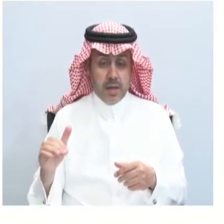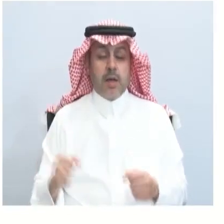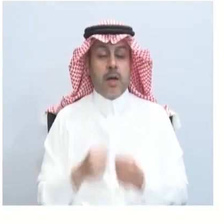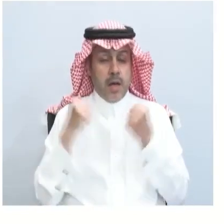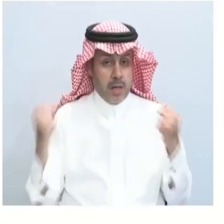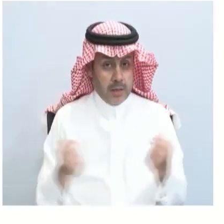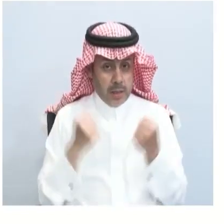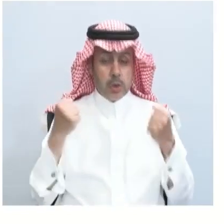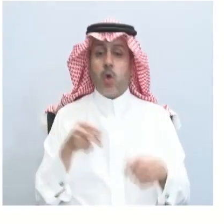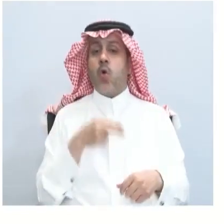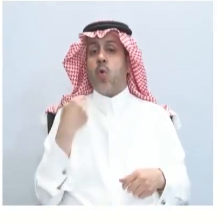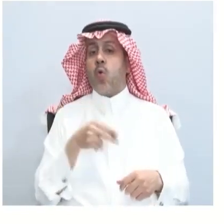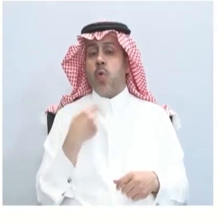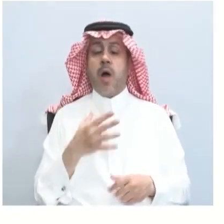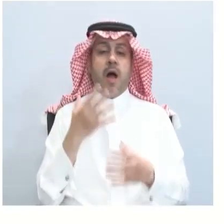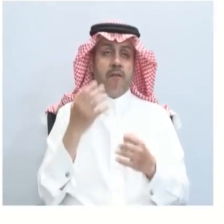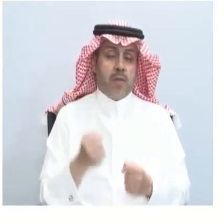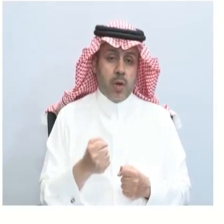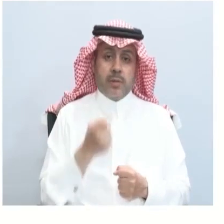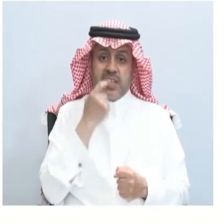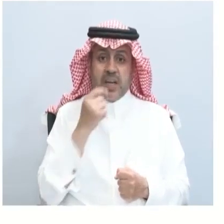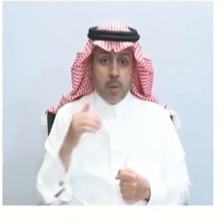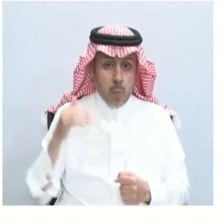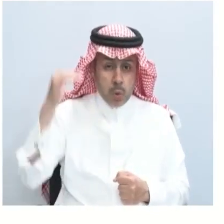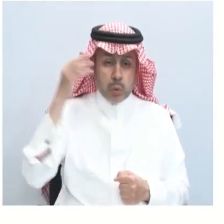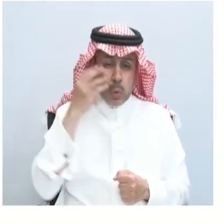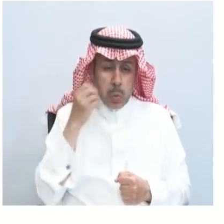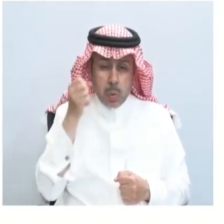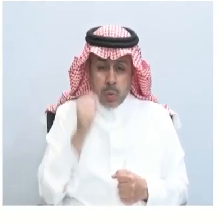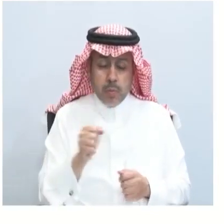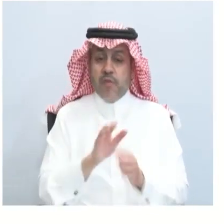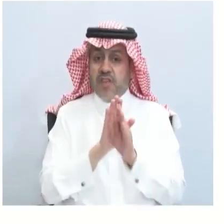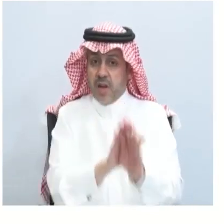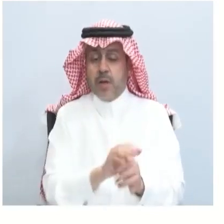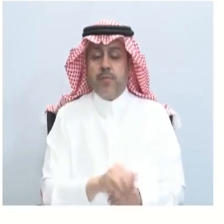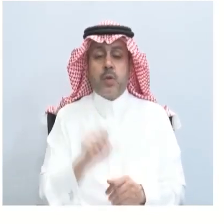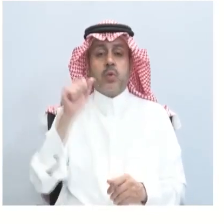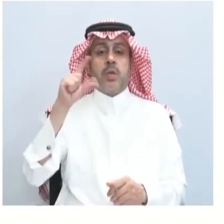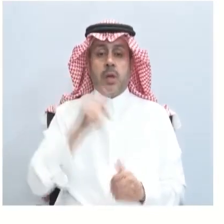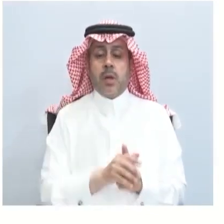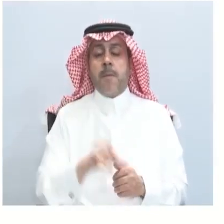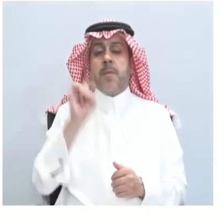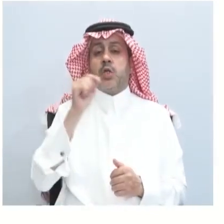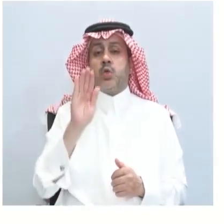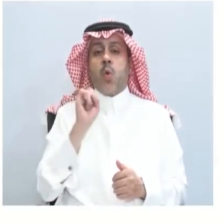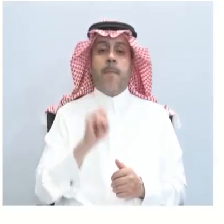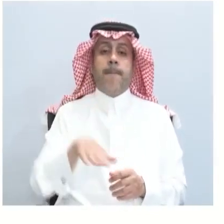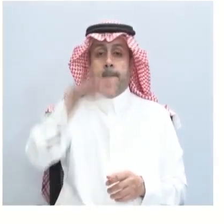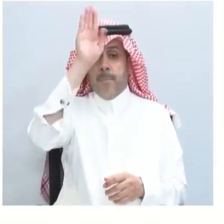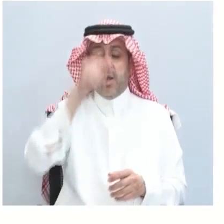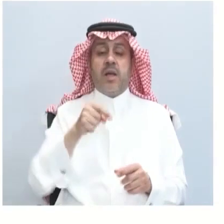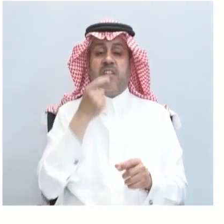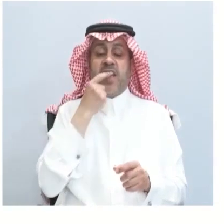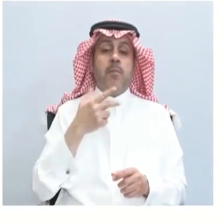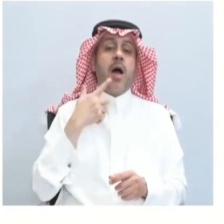حكومتنا كذلك حفظها الله بكبار السن ايما عنايه وصدر في ذلك كذلك مرسوم ملكي في عام